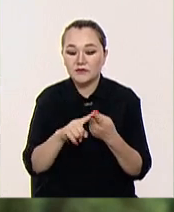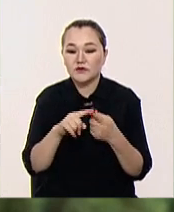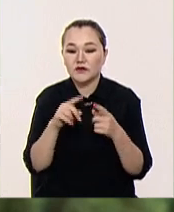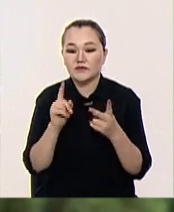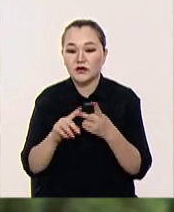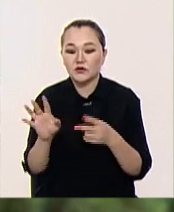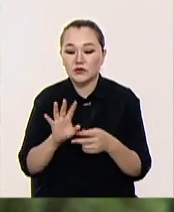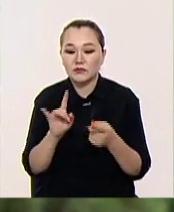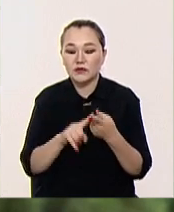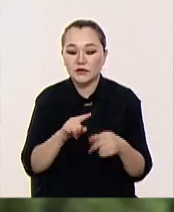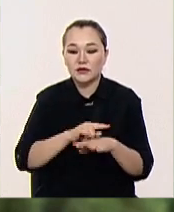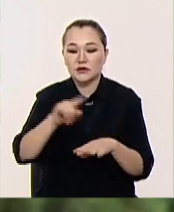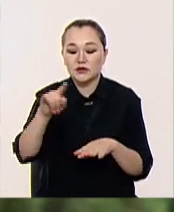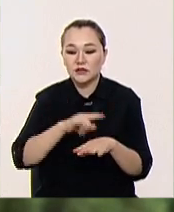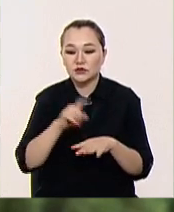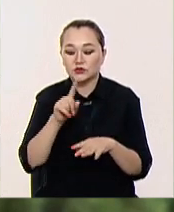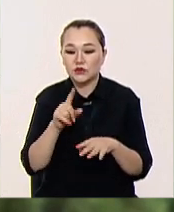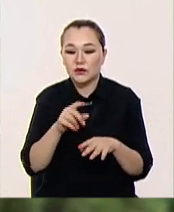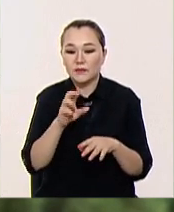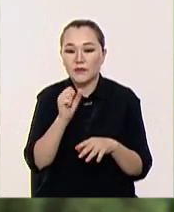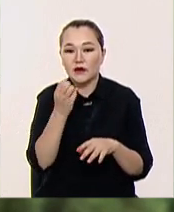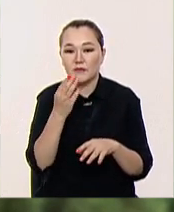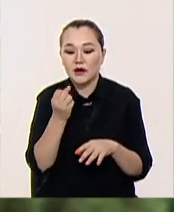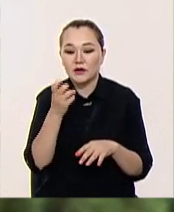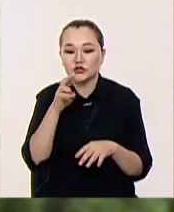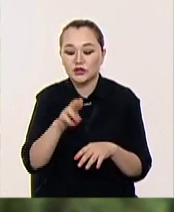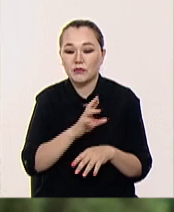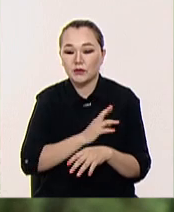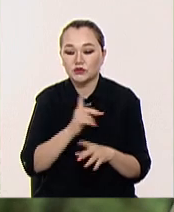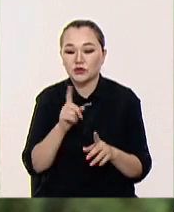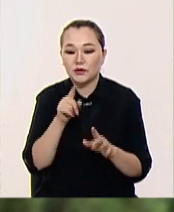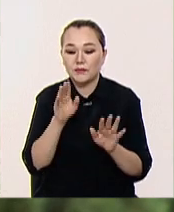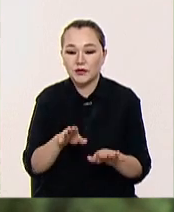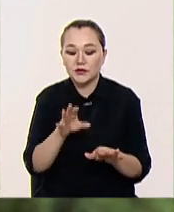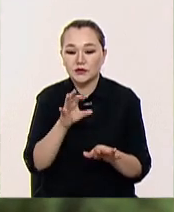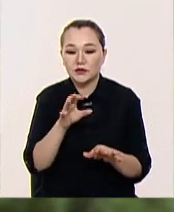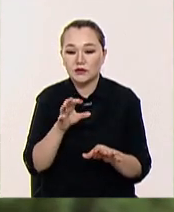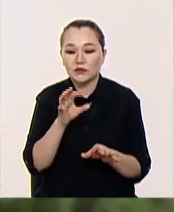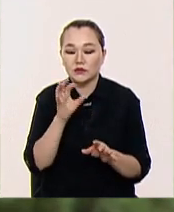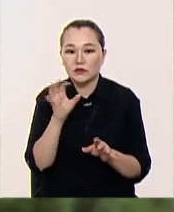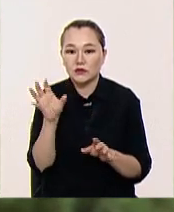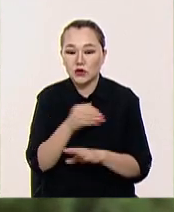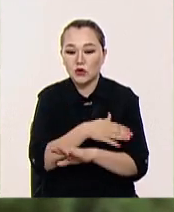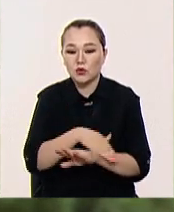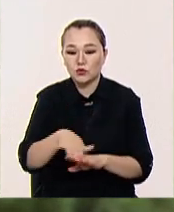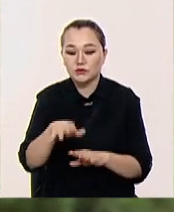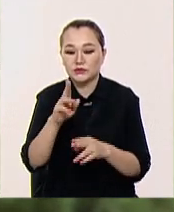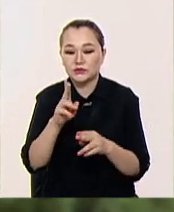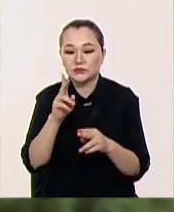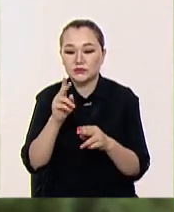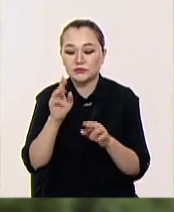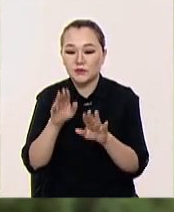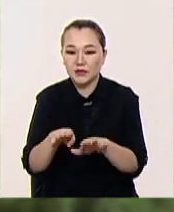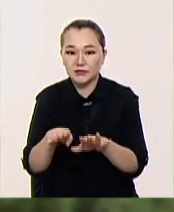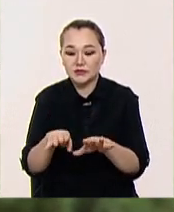здания аэропорта. Тот, что с башней. Оно находится на оси улицы. Это такая завершающая видовая